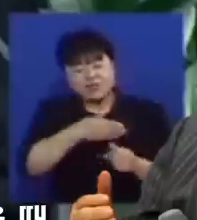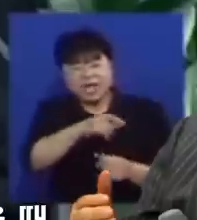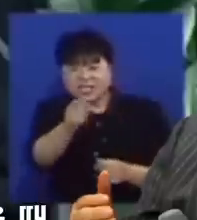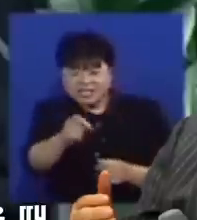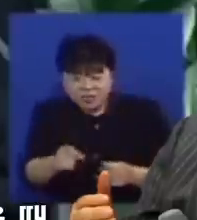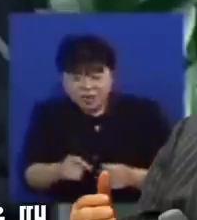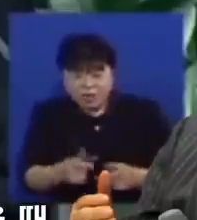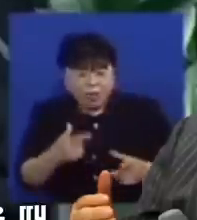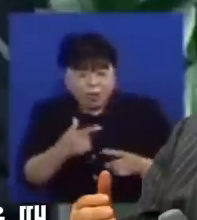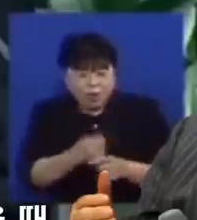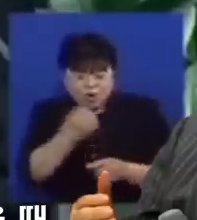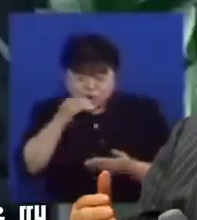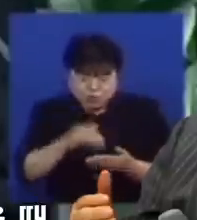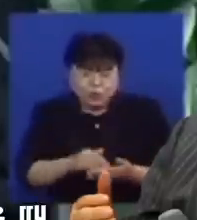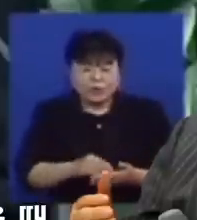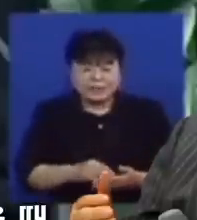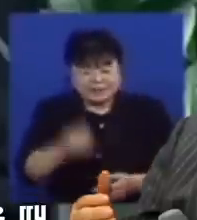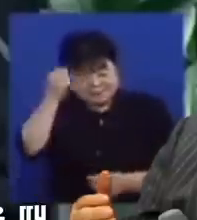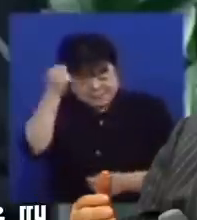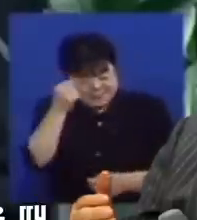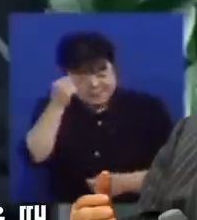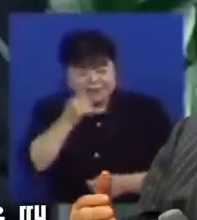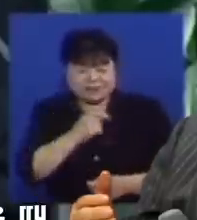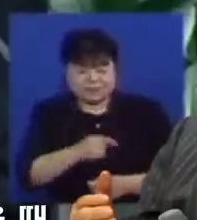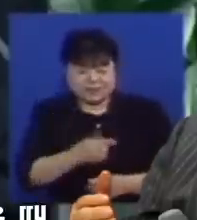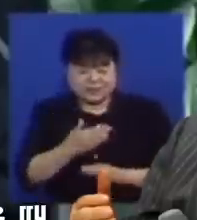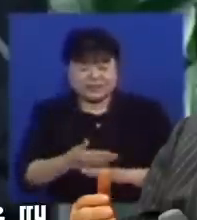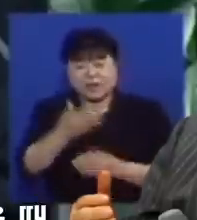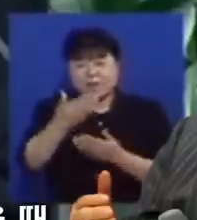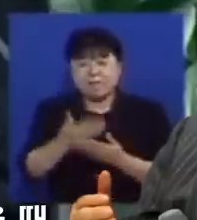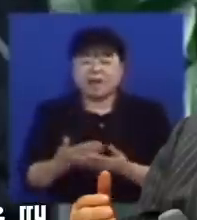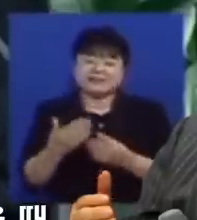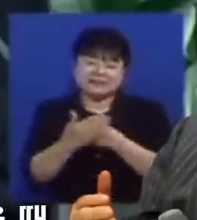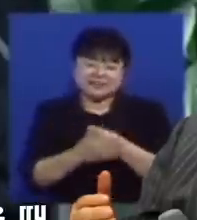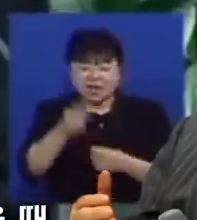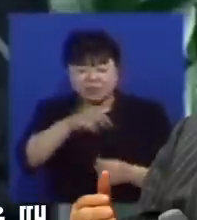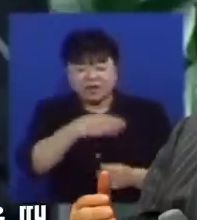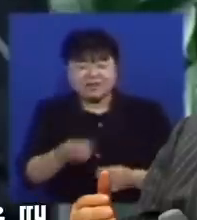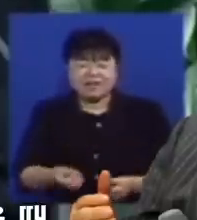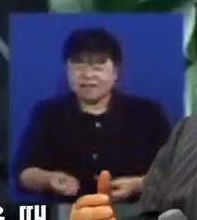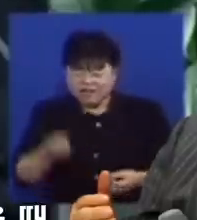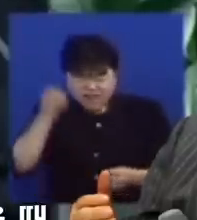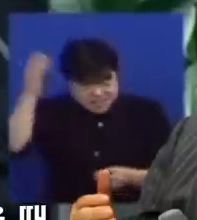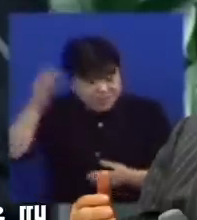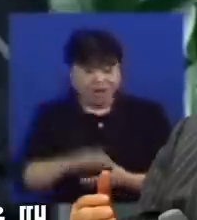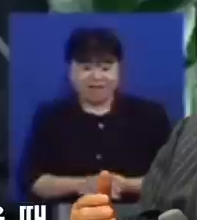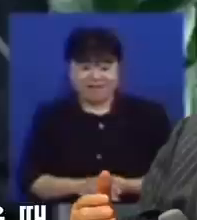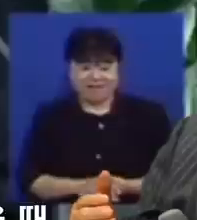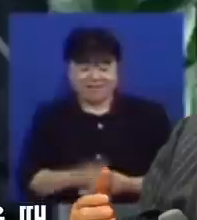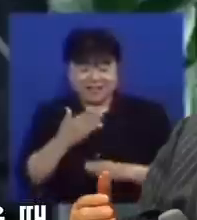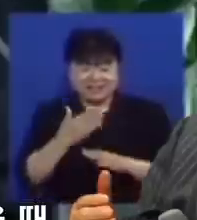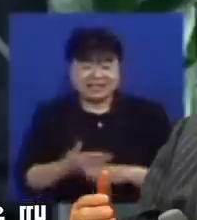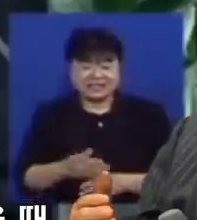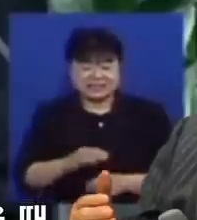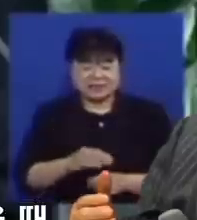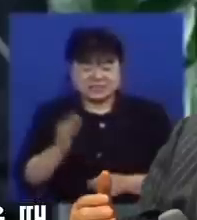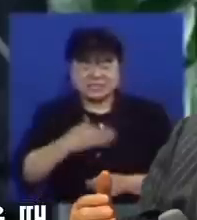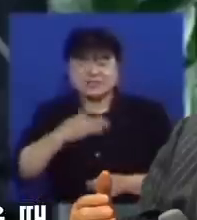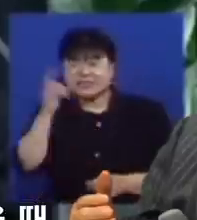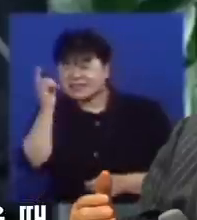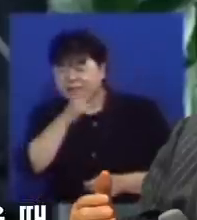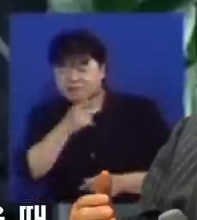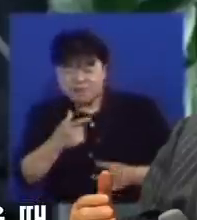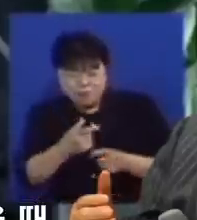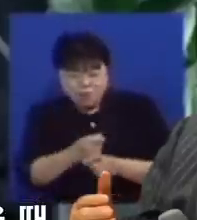기록하고 원하는 돌에 새긴다고 했었습니다. 남에게 받은 은혜는 물에 새기듯이 잊어버리고 남에게 잘못되어 받은 것은